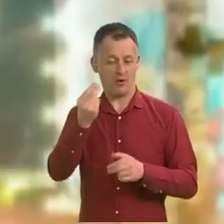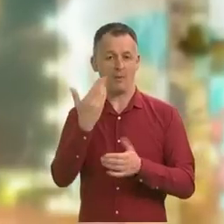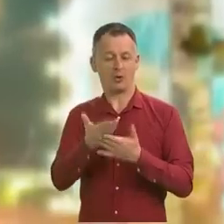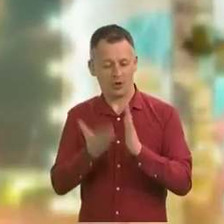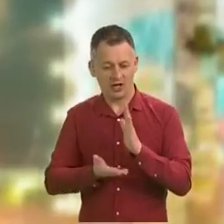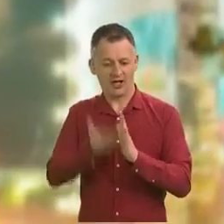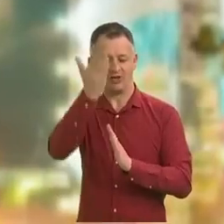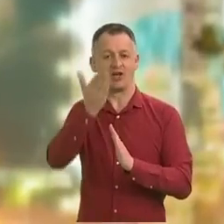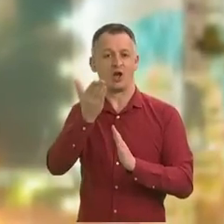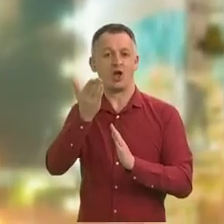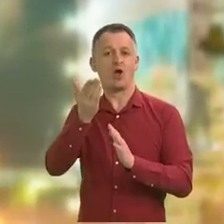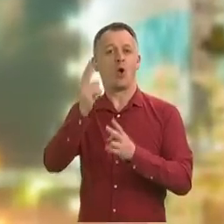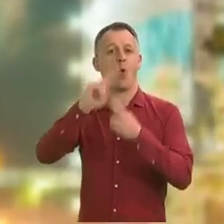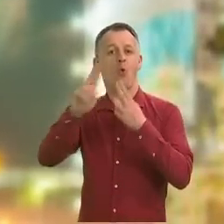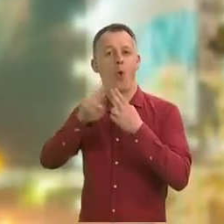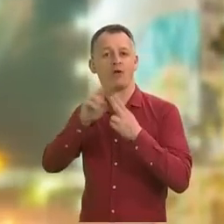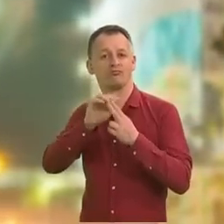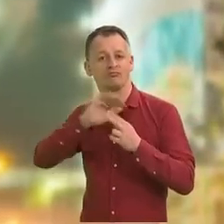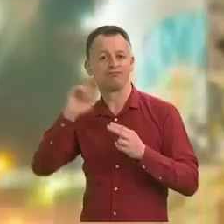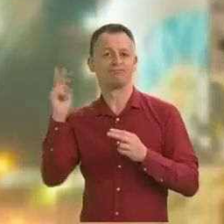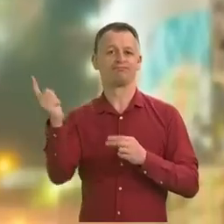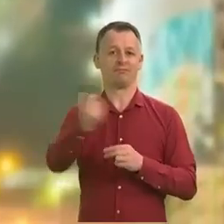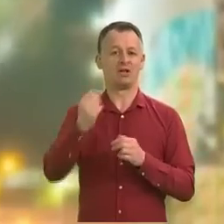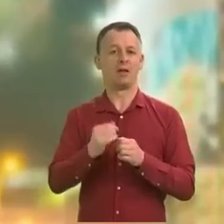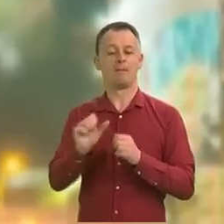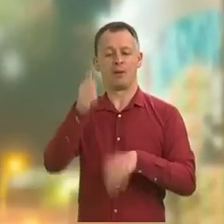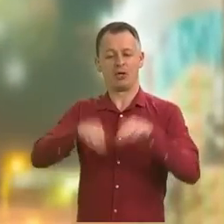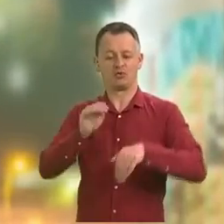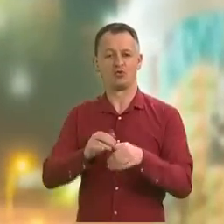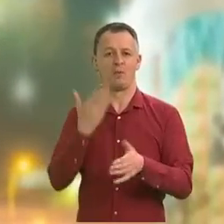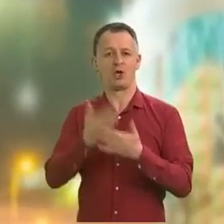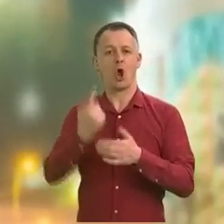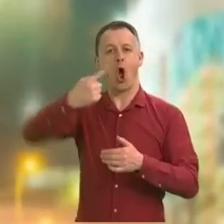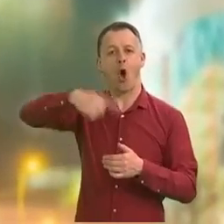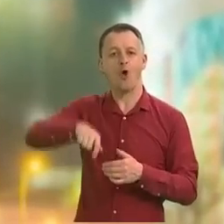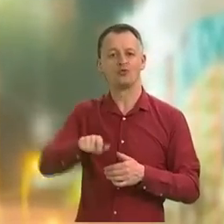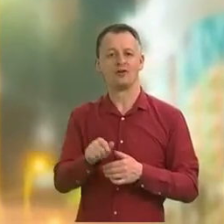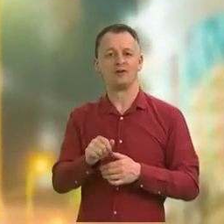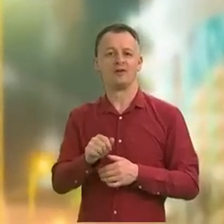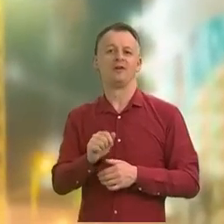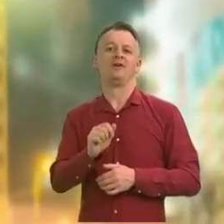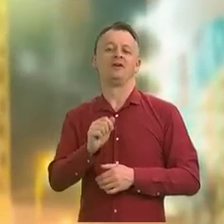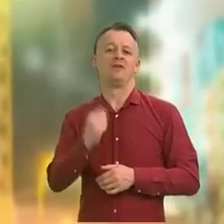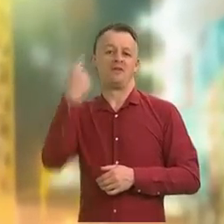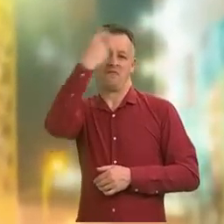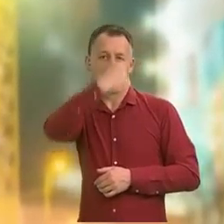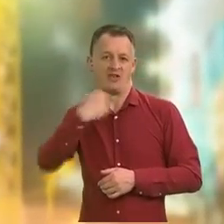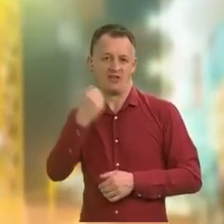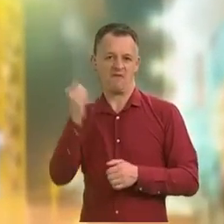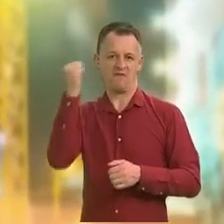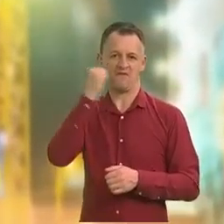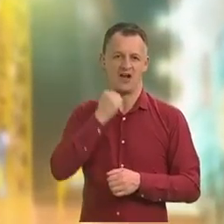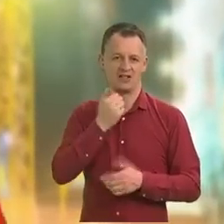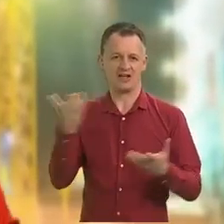creșterea popularității. În cazul primului ministru, este vorba despre aproximativ 100 de profiluri false care îl felicită la orice